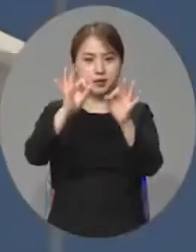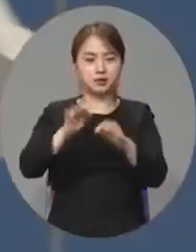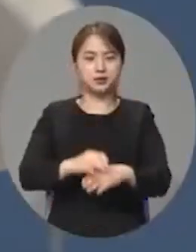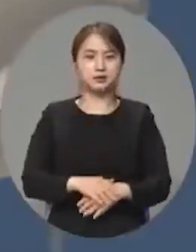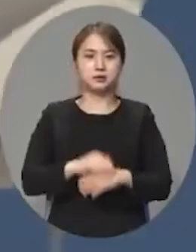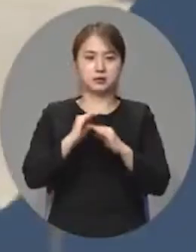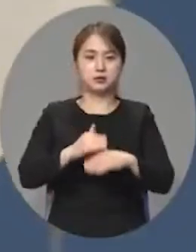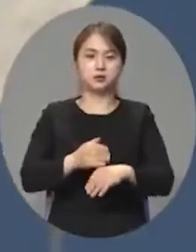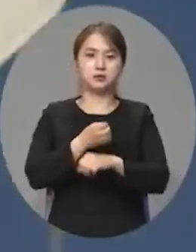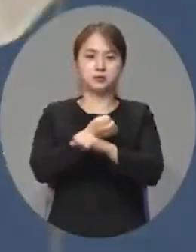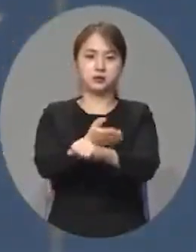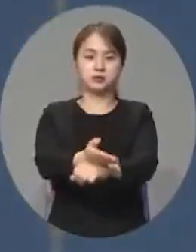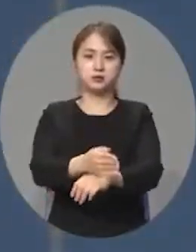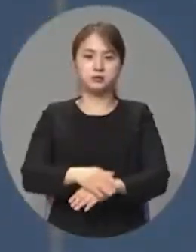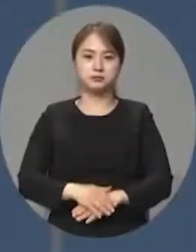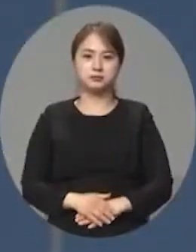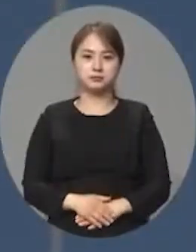mbc 뉴스 유룡 입니다